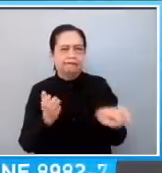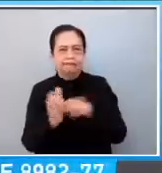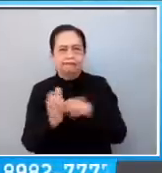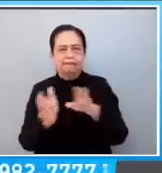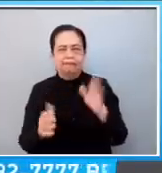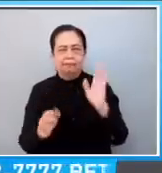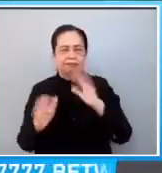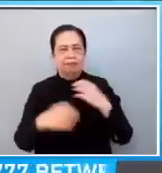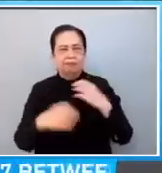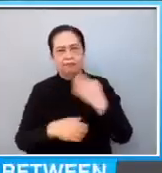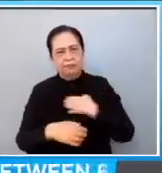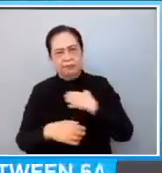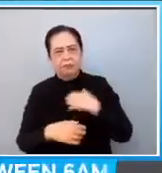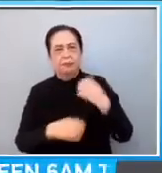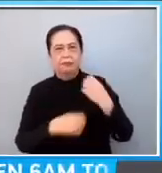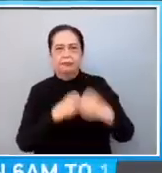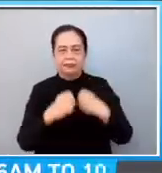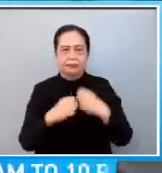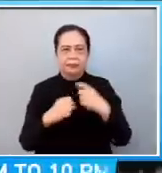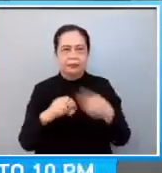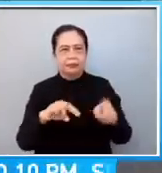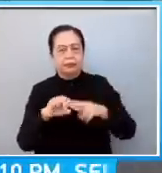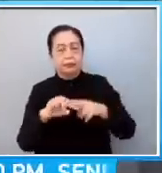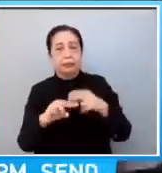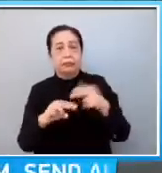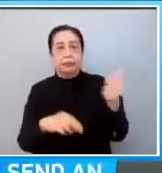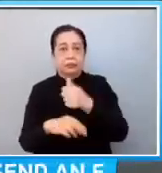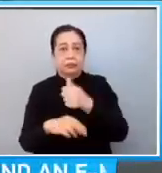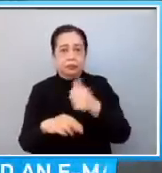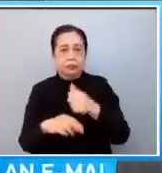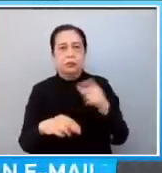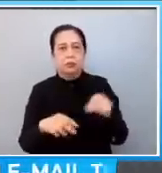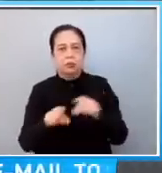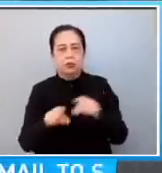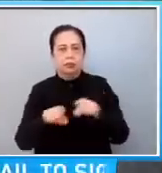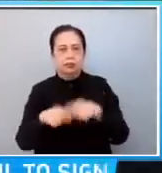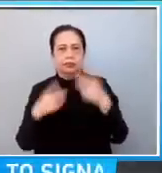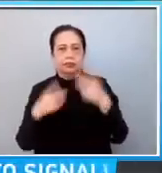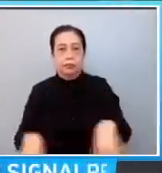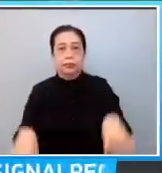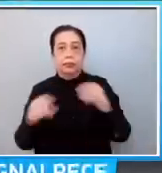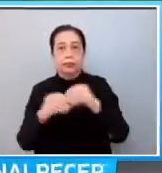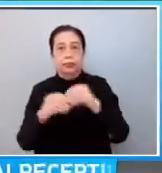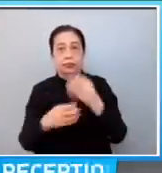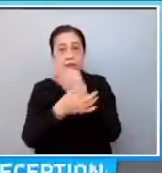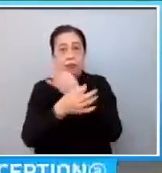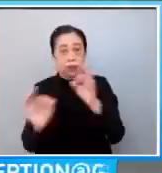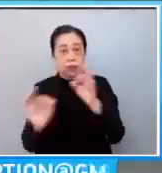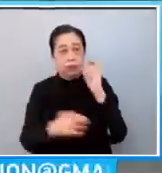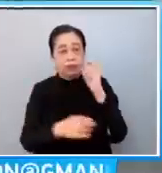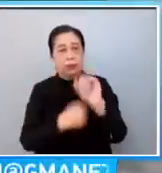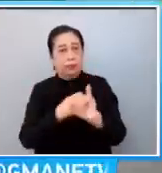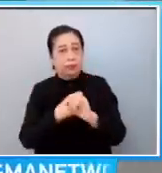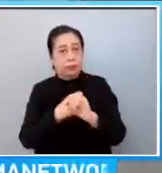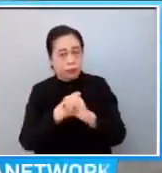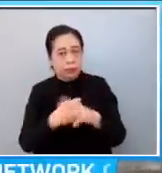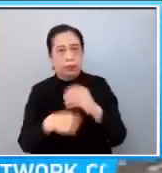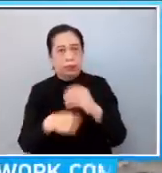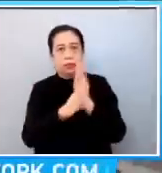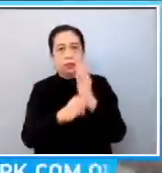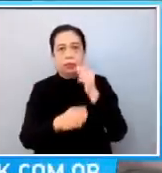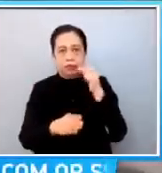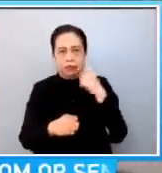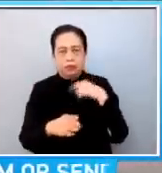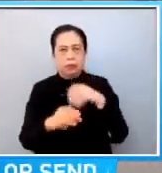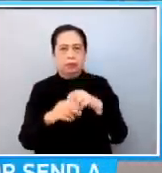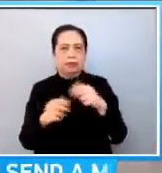nakausap natin. Bukod sa dagdag pamasahe, natapos na rin, Connie and Raffy, ang libreng sakay sa mga jeep at bus kahapon na nasa